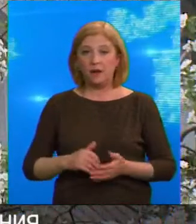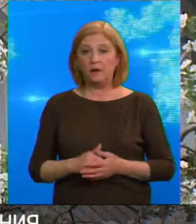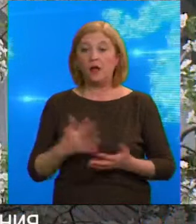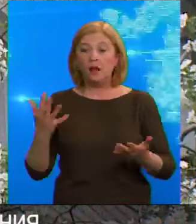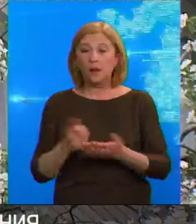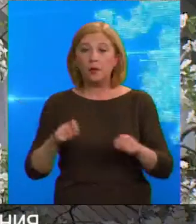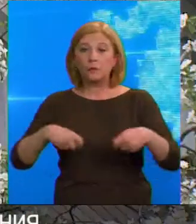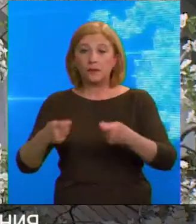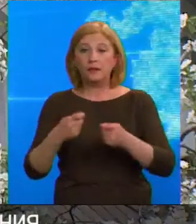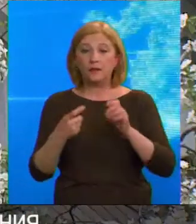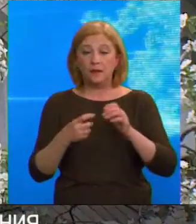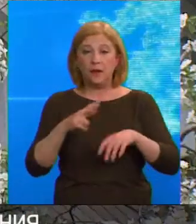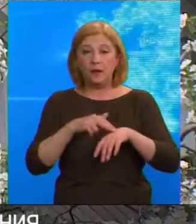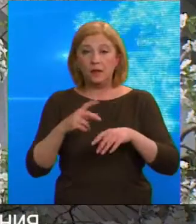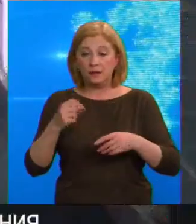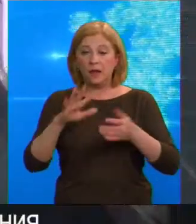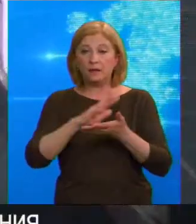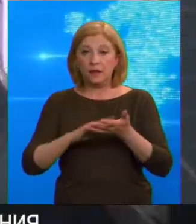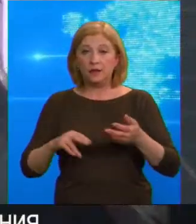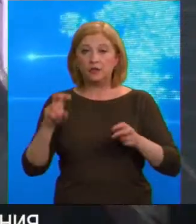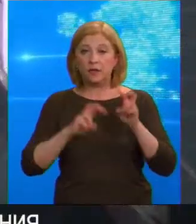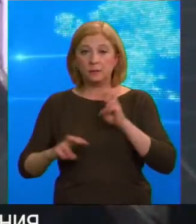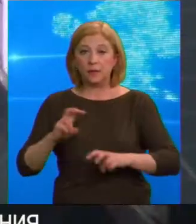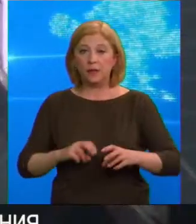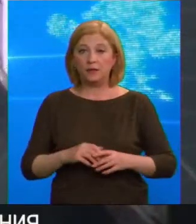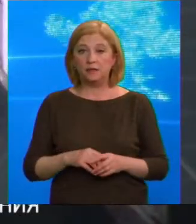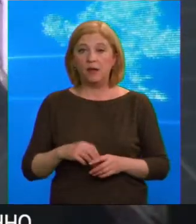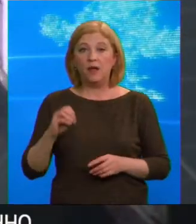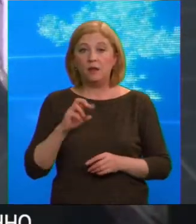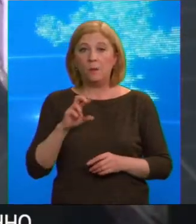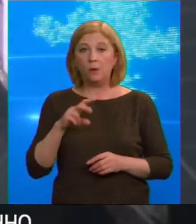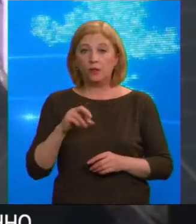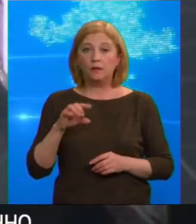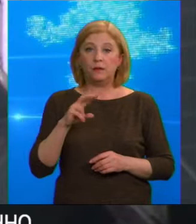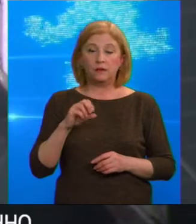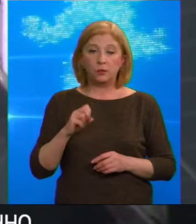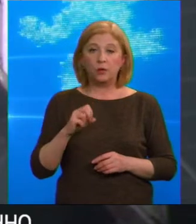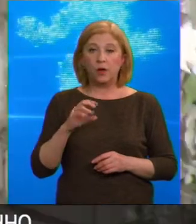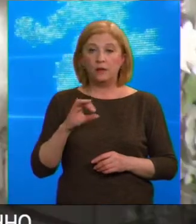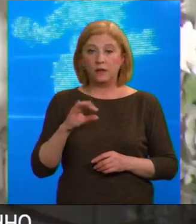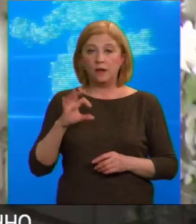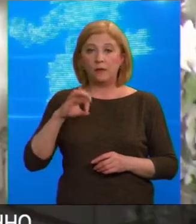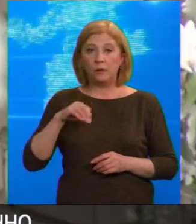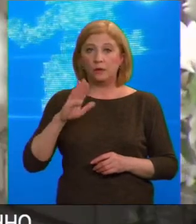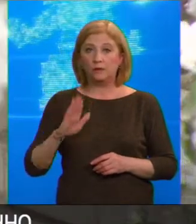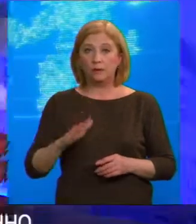передали следственно-оперативной группе для дальнейшего разбирательства. Елизавета Болдырева, Андрей Назарук, Данила Синяев, ОТВ.